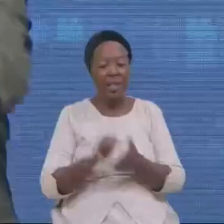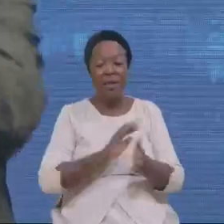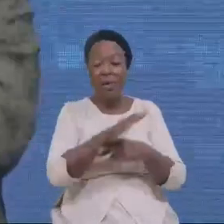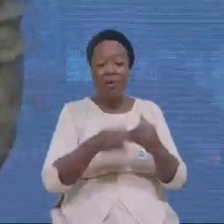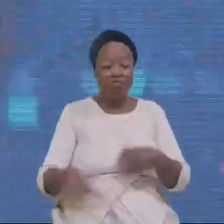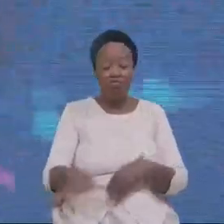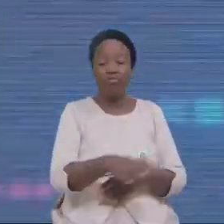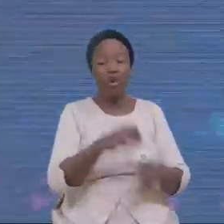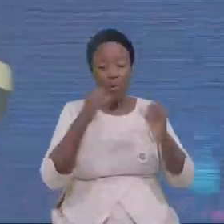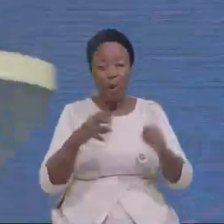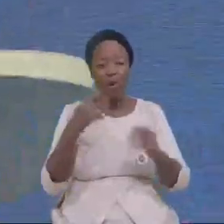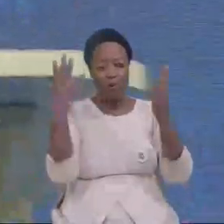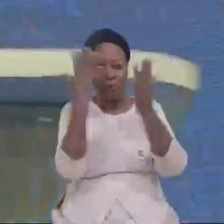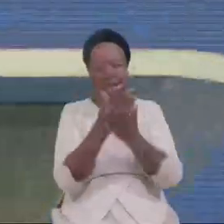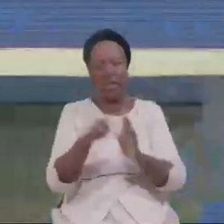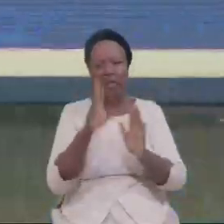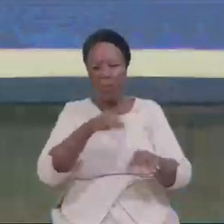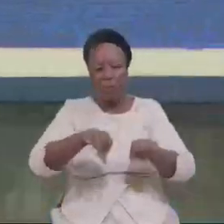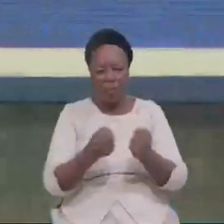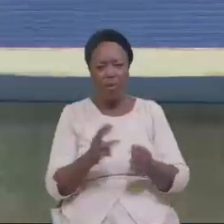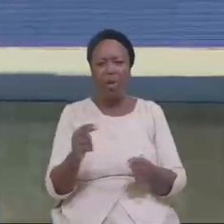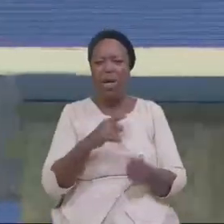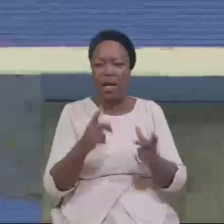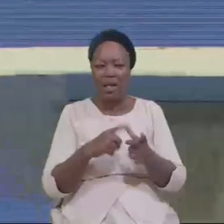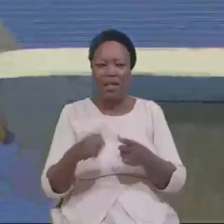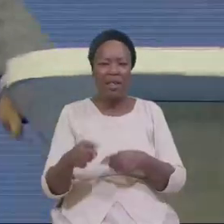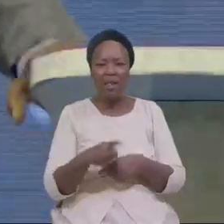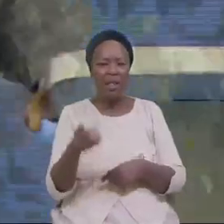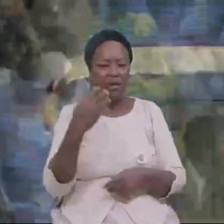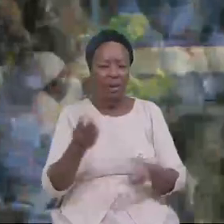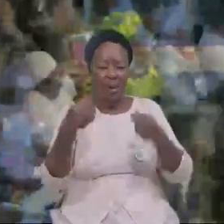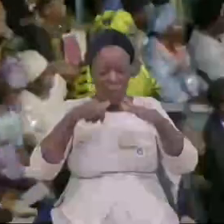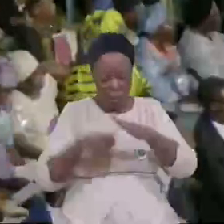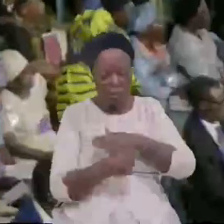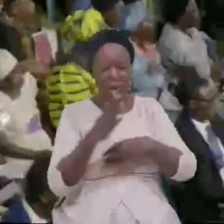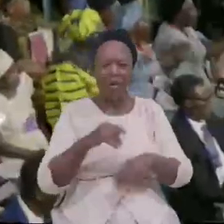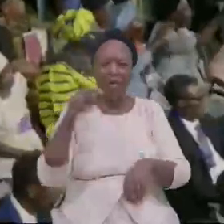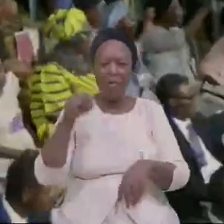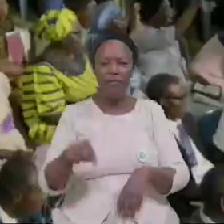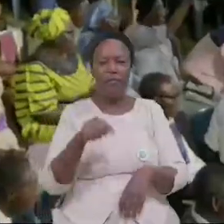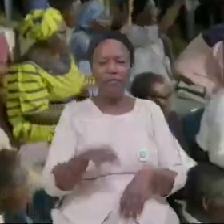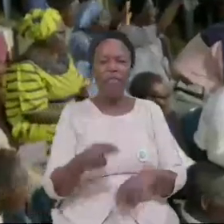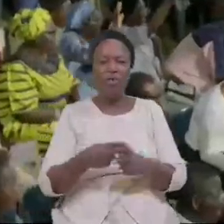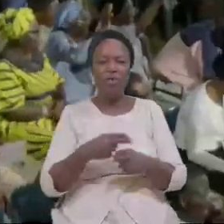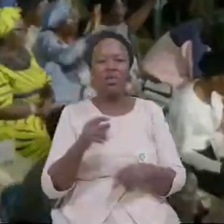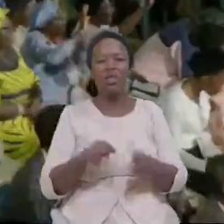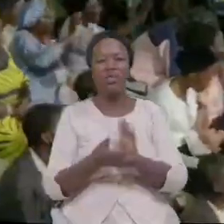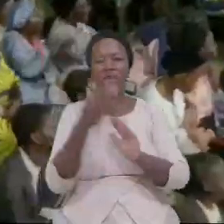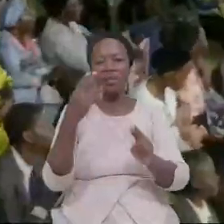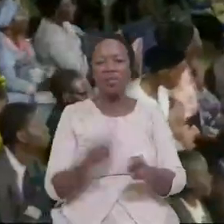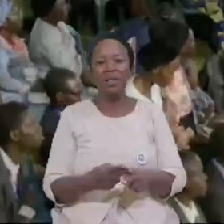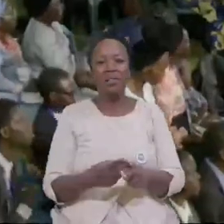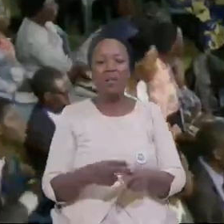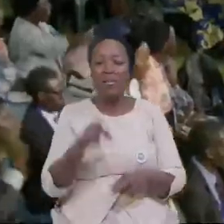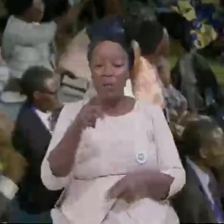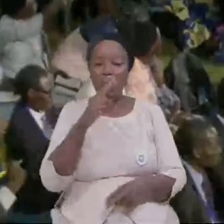Cette puissance de ténèbres seront brisées, seront sous tes pieds bientôt. Tu es